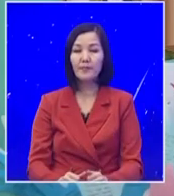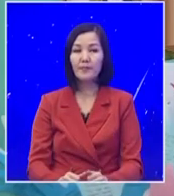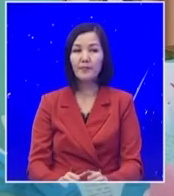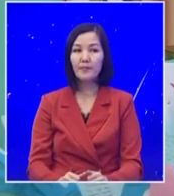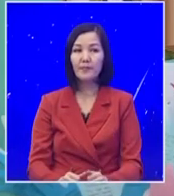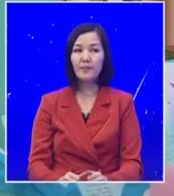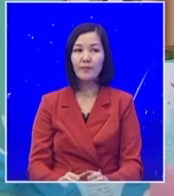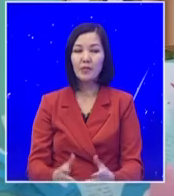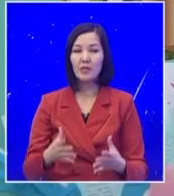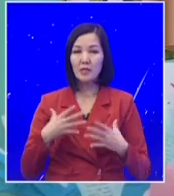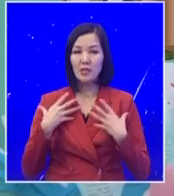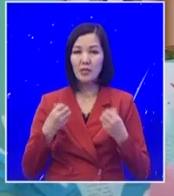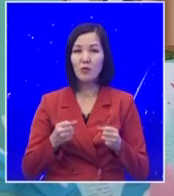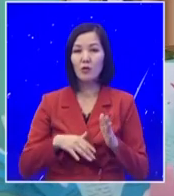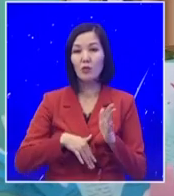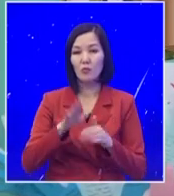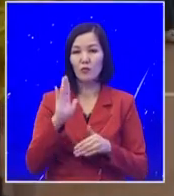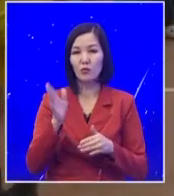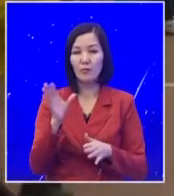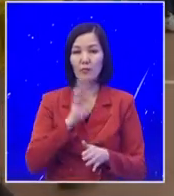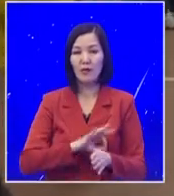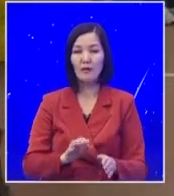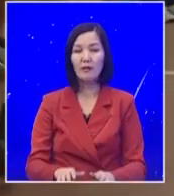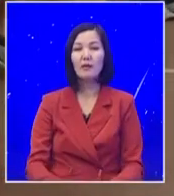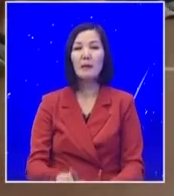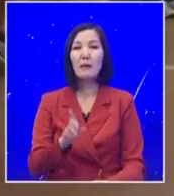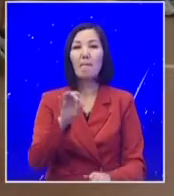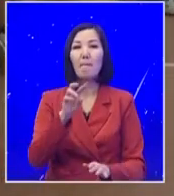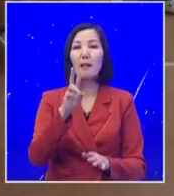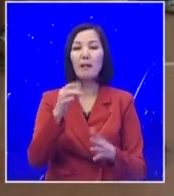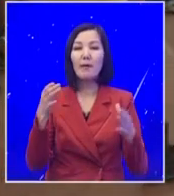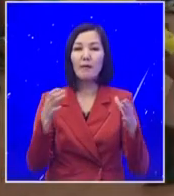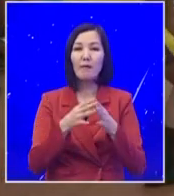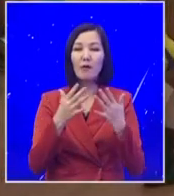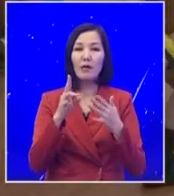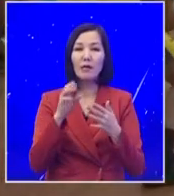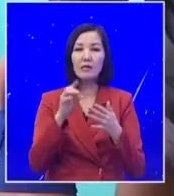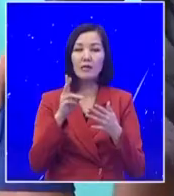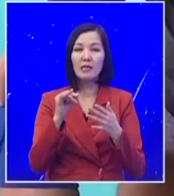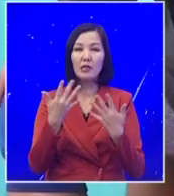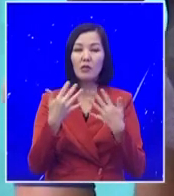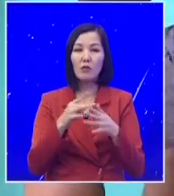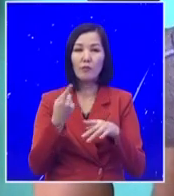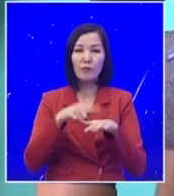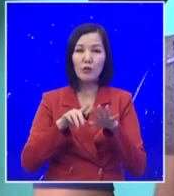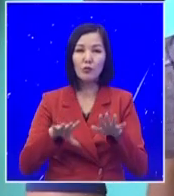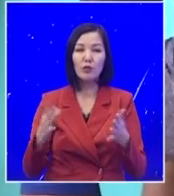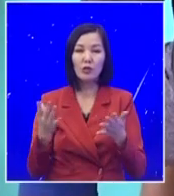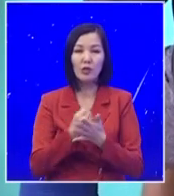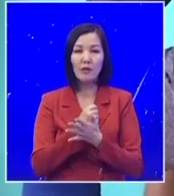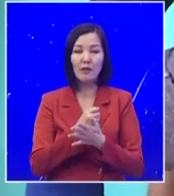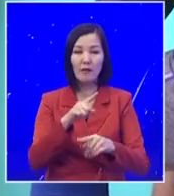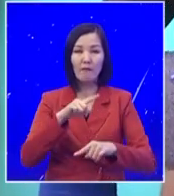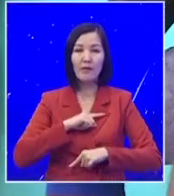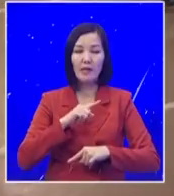тек денсаулықтарына пайдалы. Бұл жарыста Балапанов ауылының Қызылашы командасы бас жүлдені жеңіп алды. Оларға